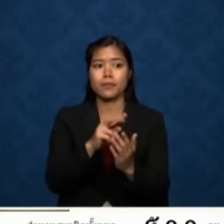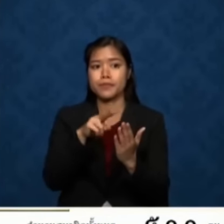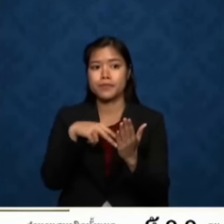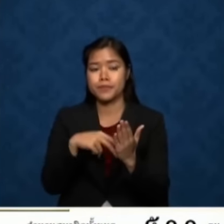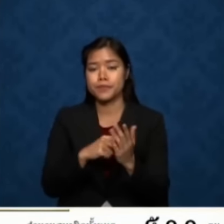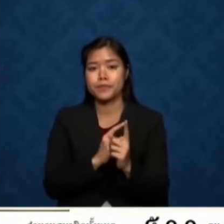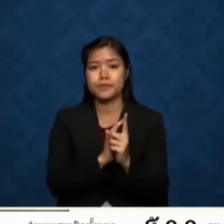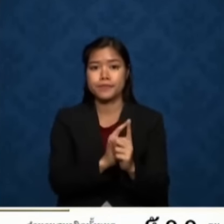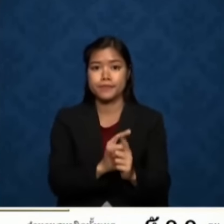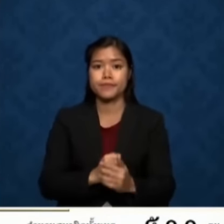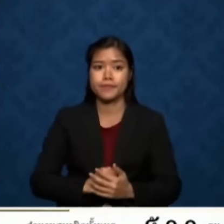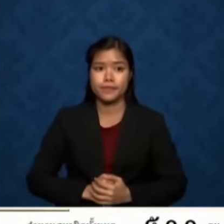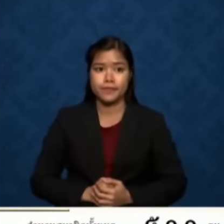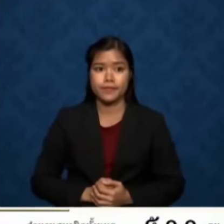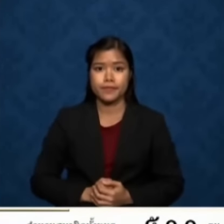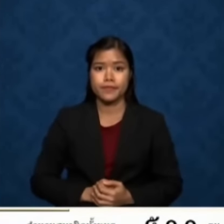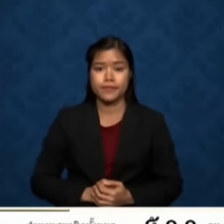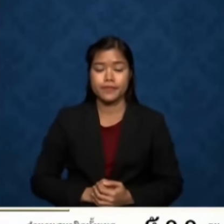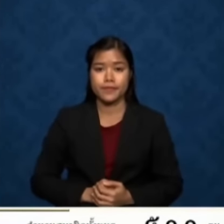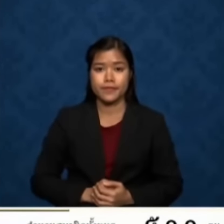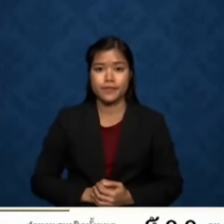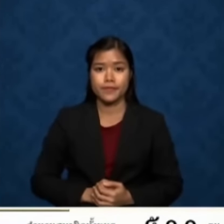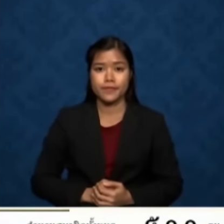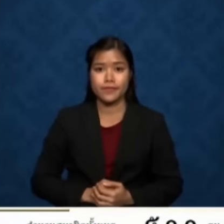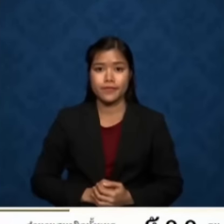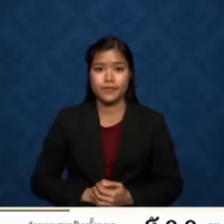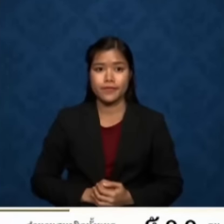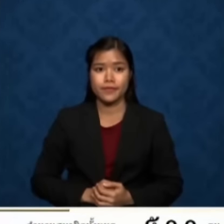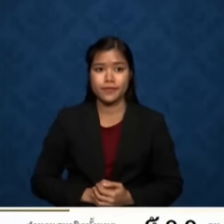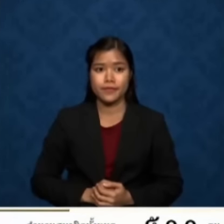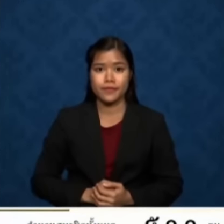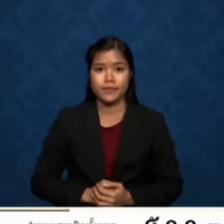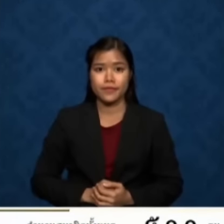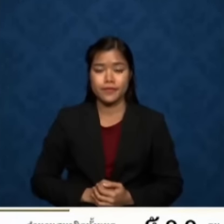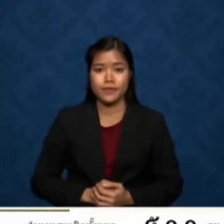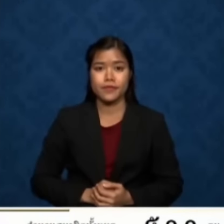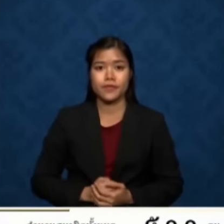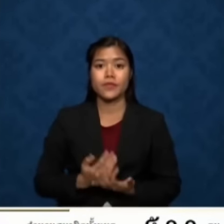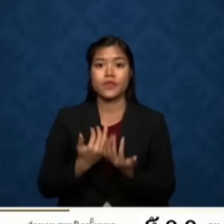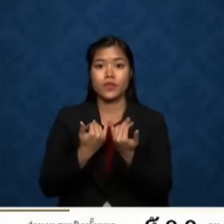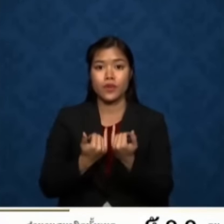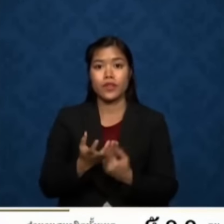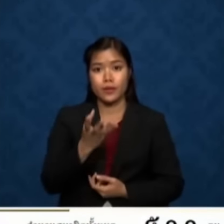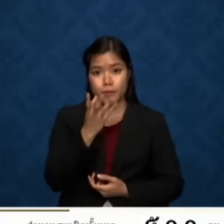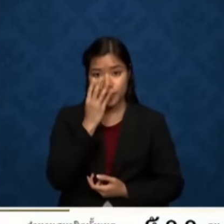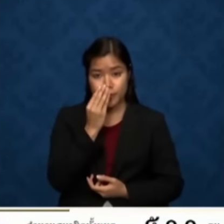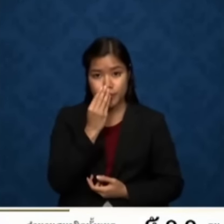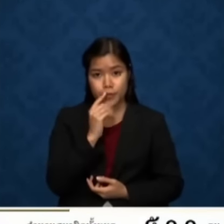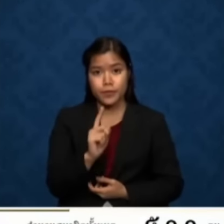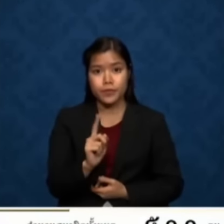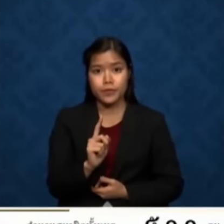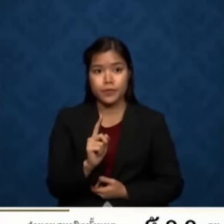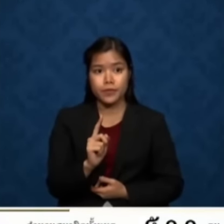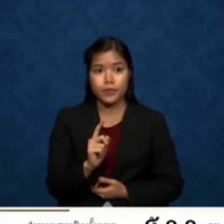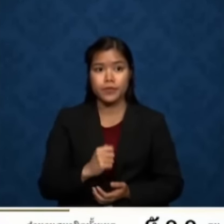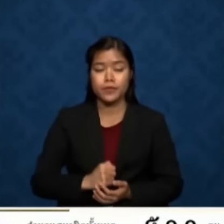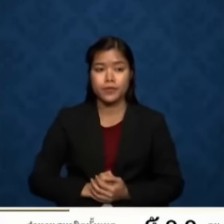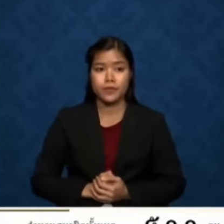ก็จะกราบเรียนว่าสิ่งที่ผมมารับรู้นะก็คือ